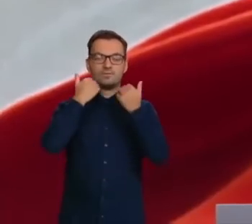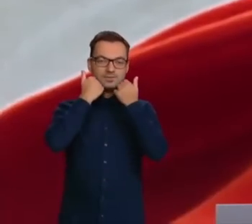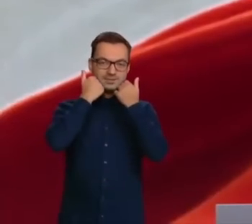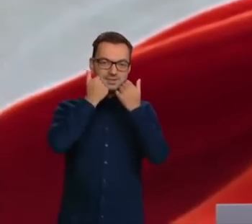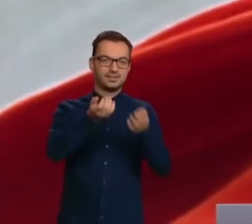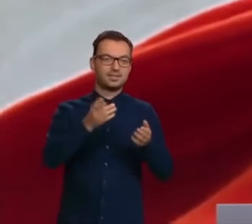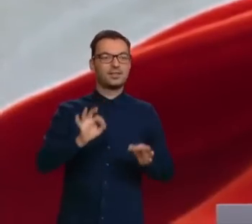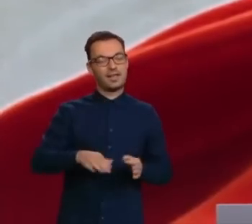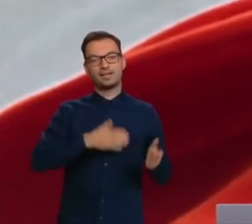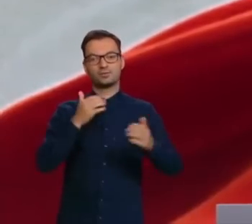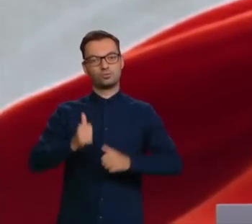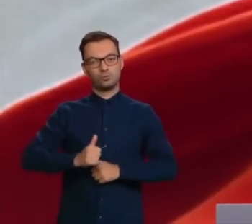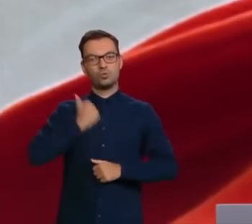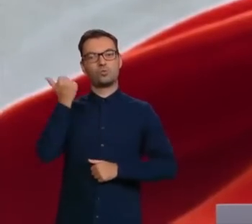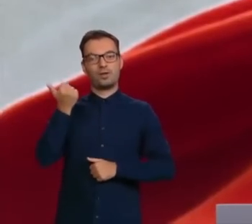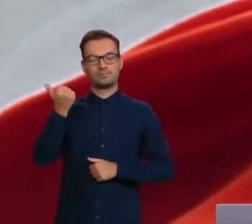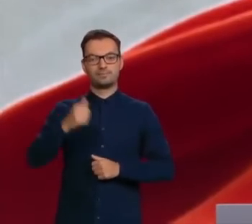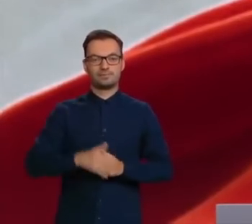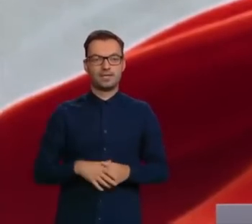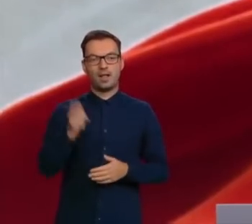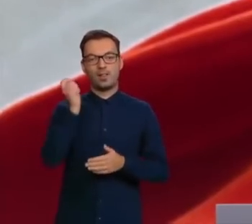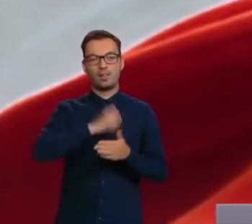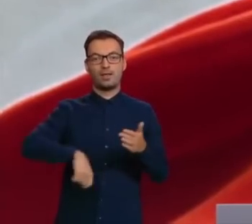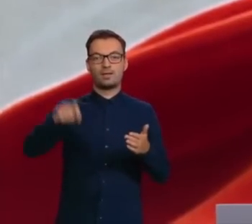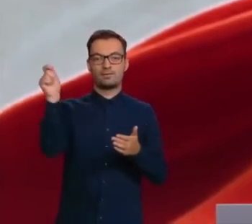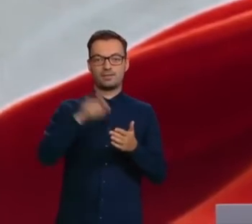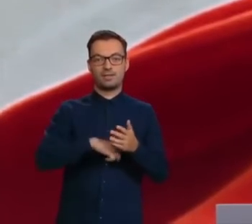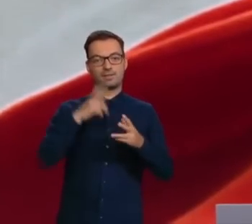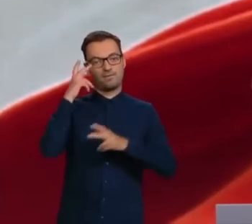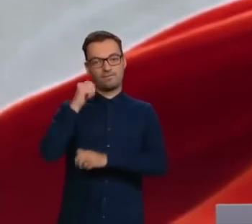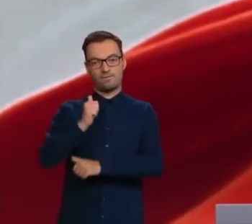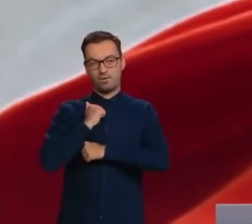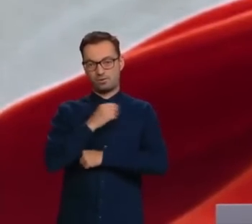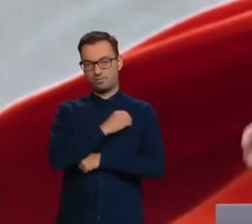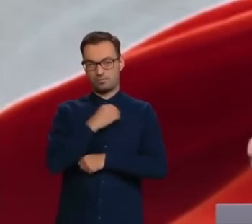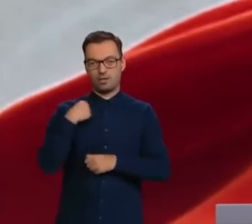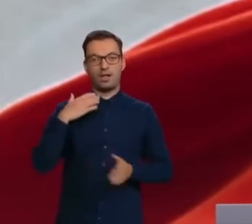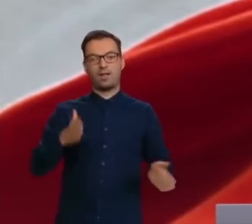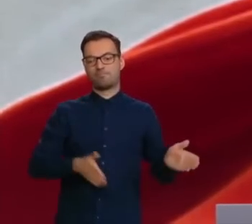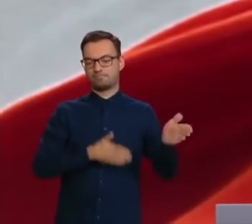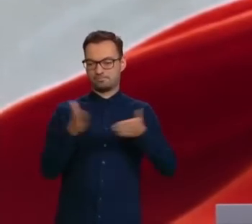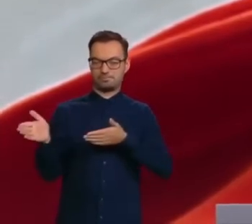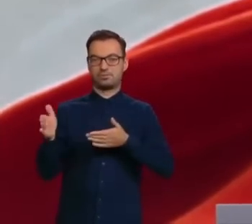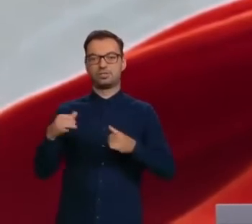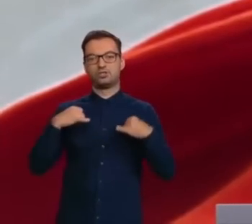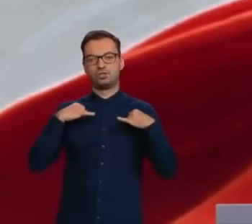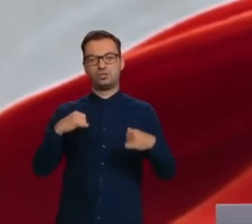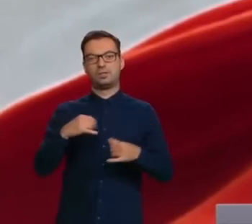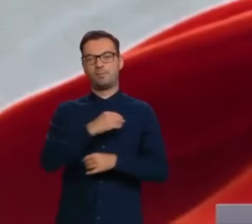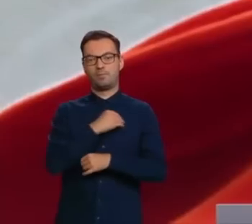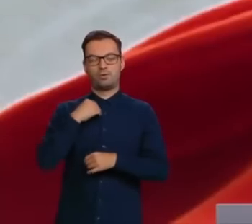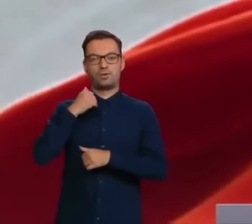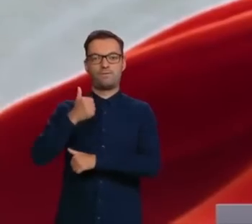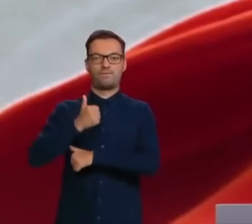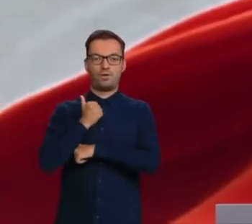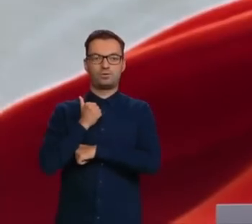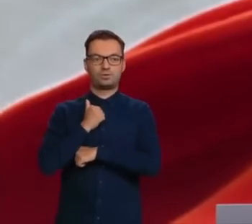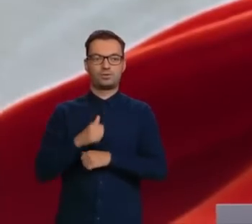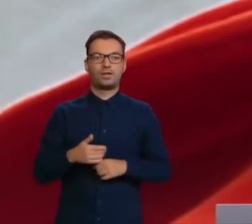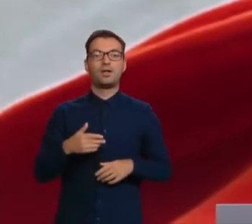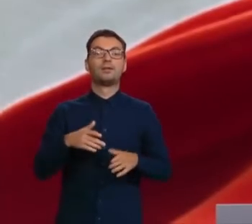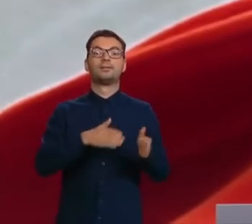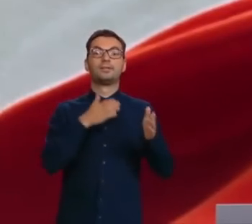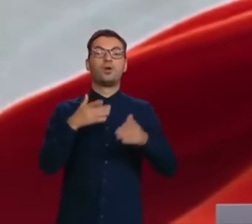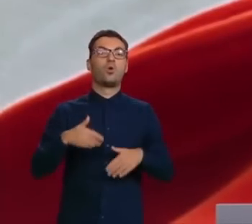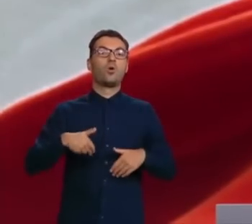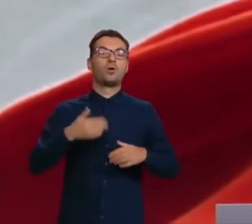do dumy z Polski. Od likwidacji polskiej armii do silnego Wojska Polskiego. I wreszcie od głodowych